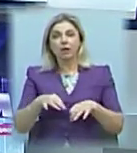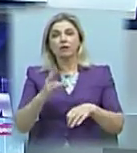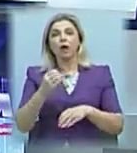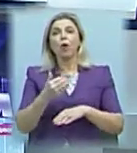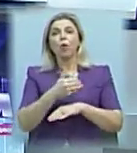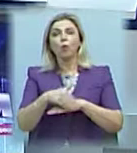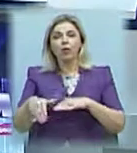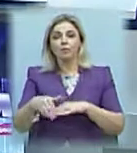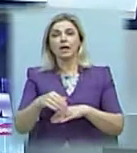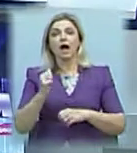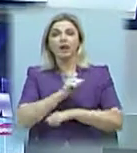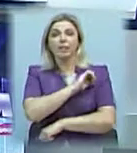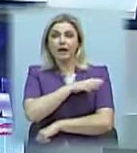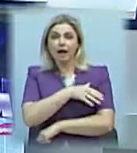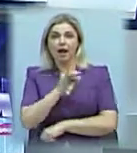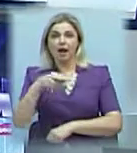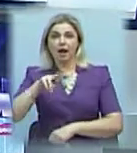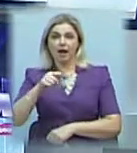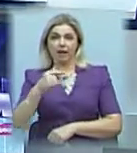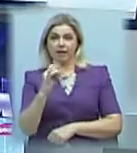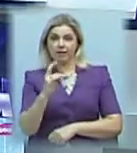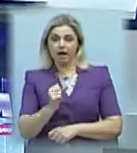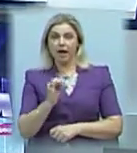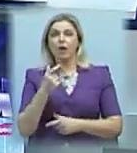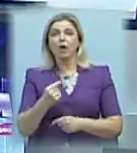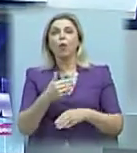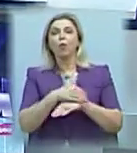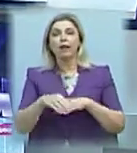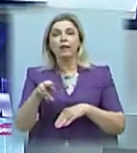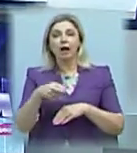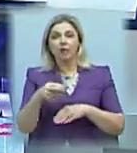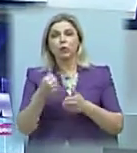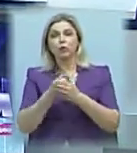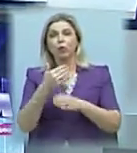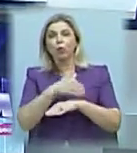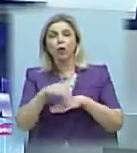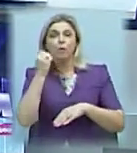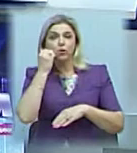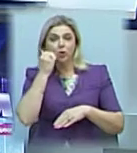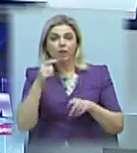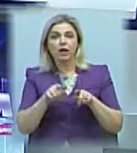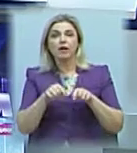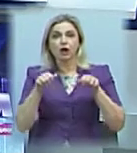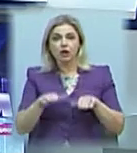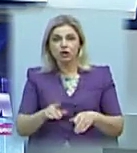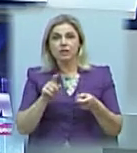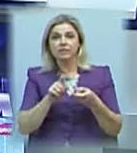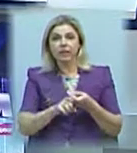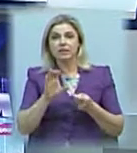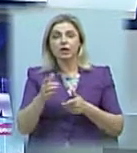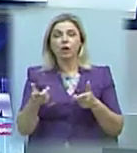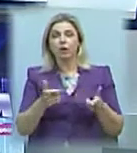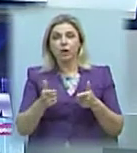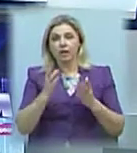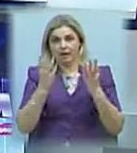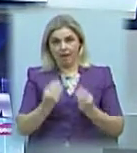на розі вулиць Адміральської і Лягіна та від вулиці Декабристів до вулиці Московської. Таке рішення прийняли у зв'язку з підготовкою